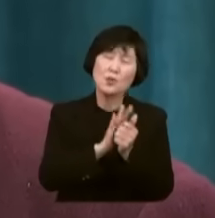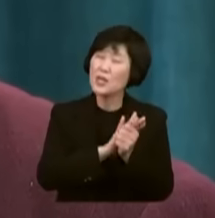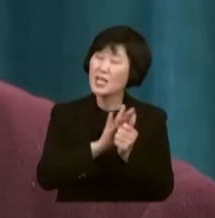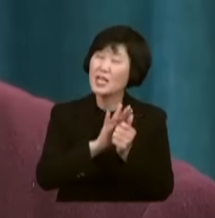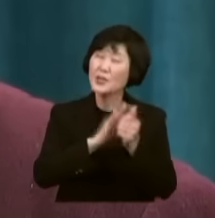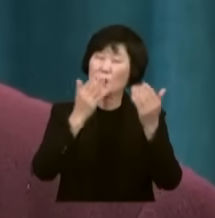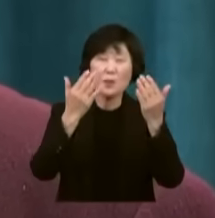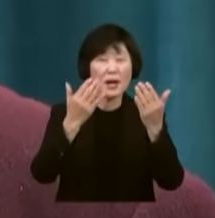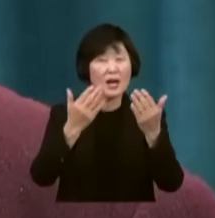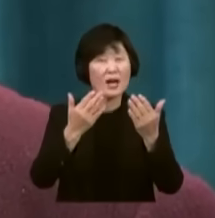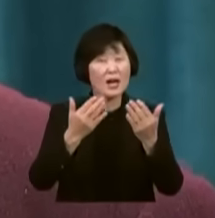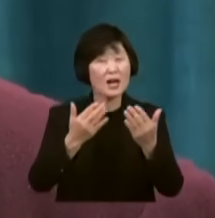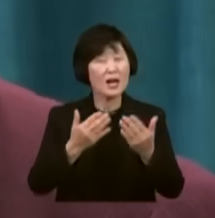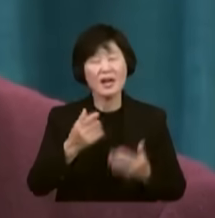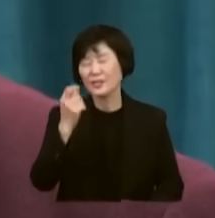위로만 지